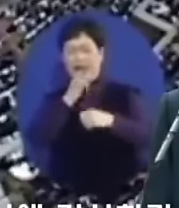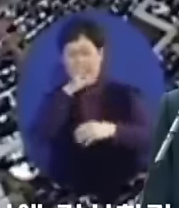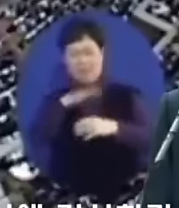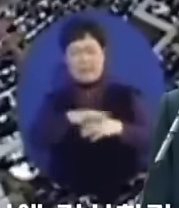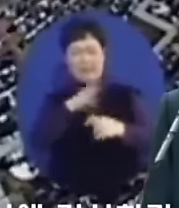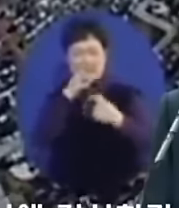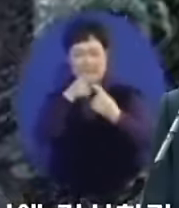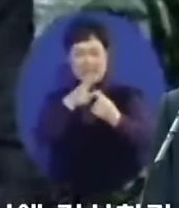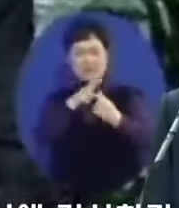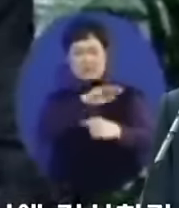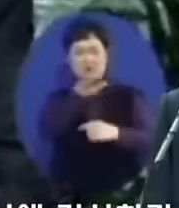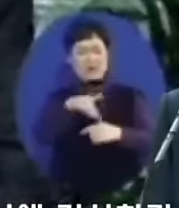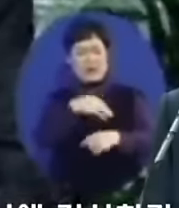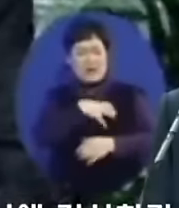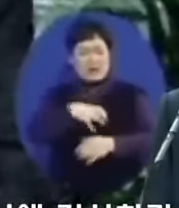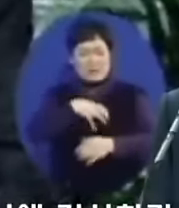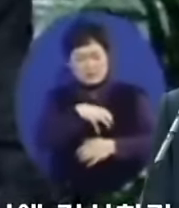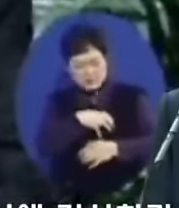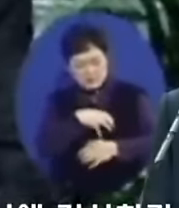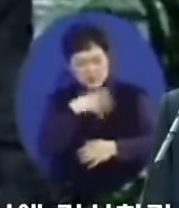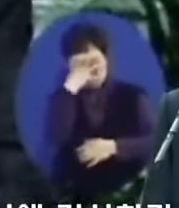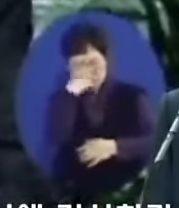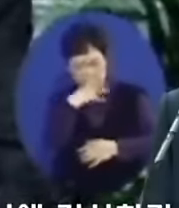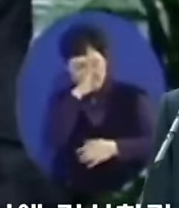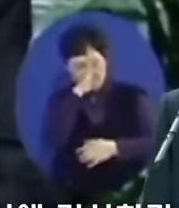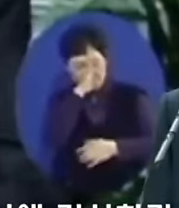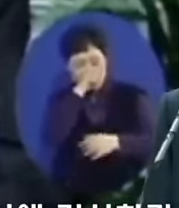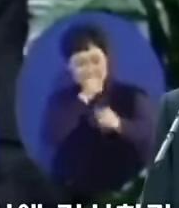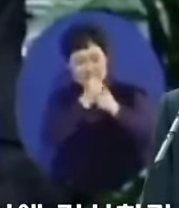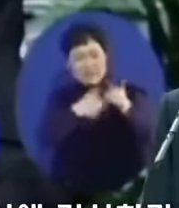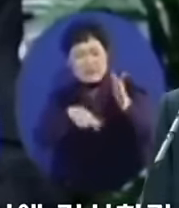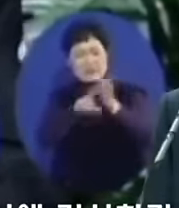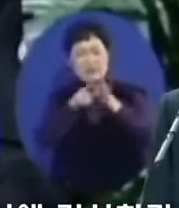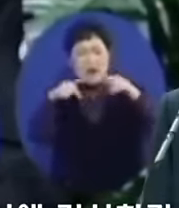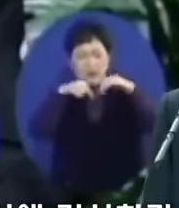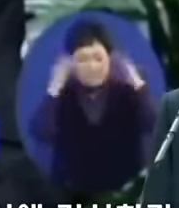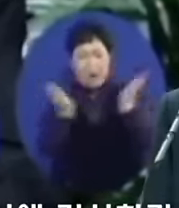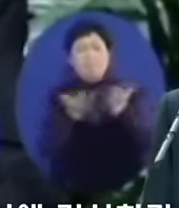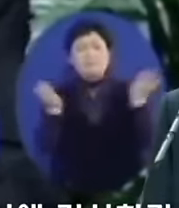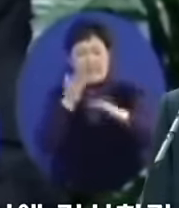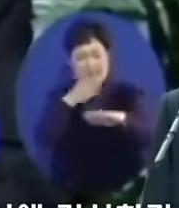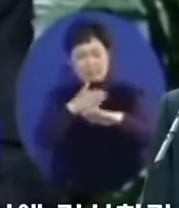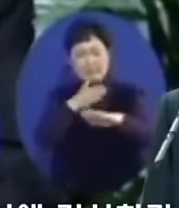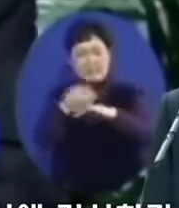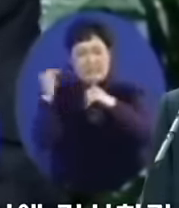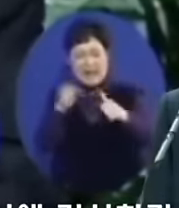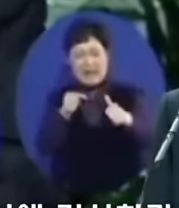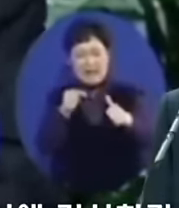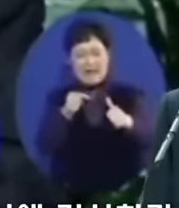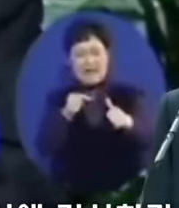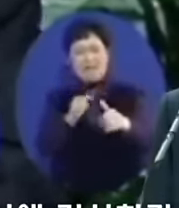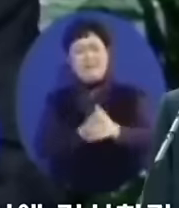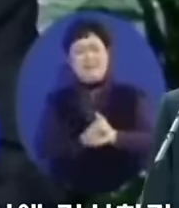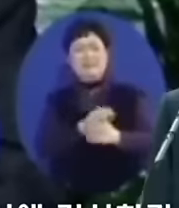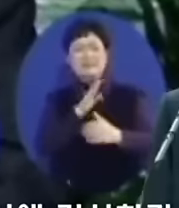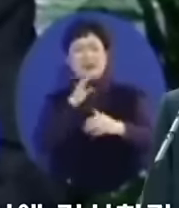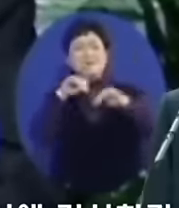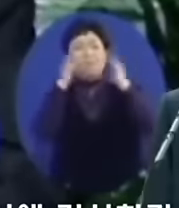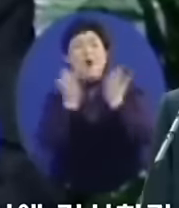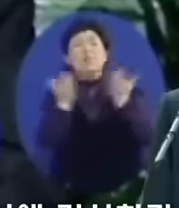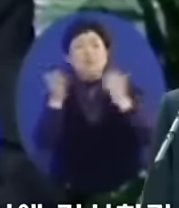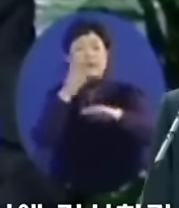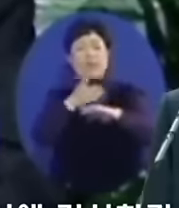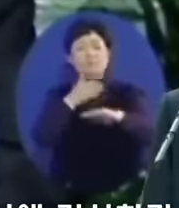셋째로 우리가 염려, 근심과 우울증을 이기기 위해서는 범사에 감사하라는 것입니다. 참 범사에